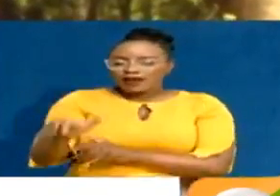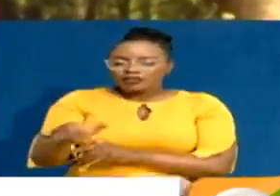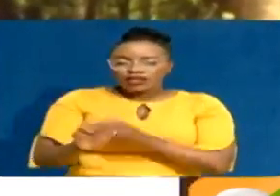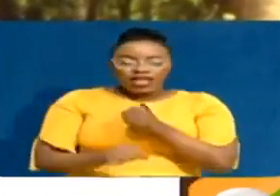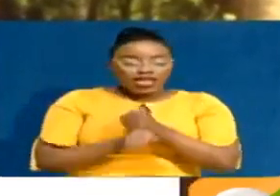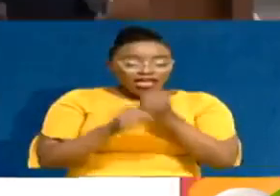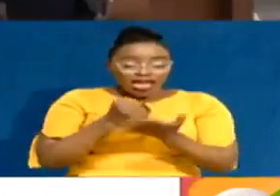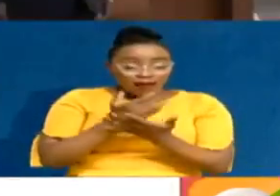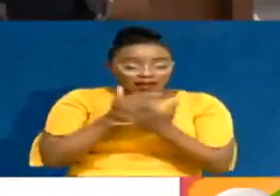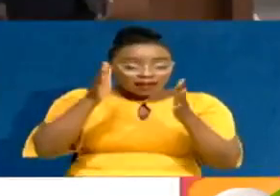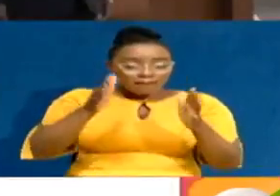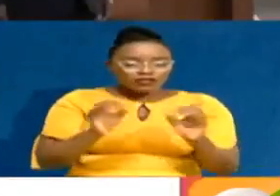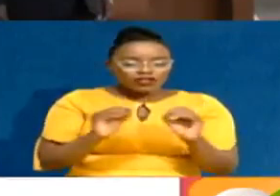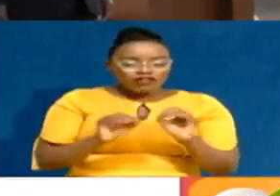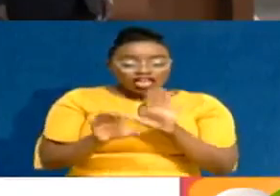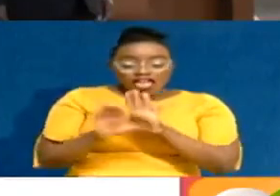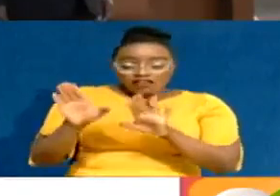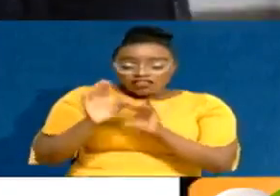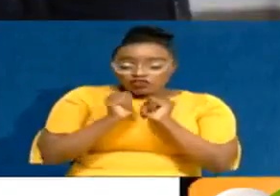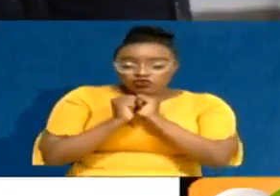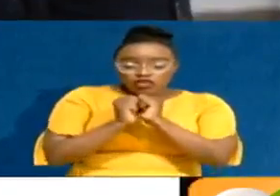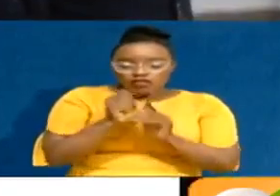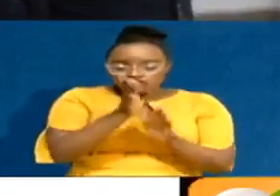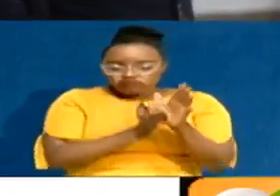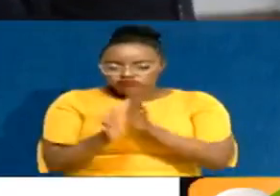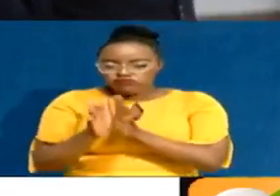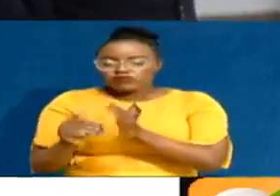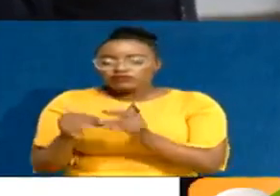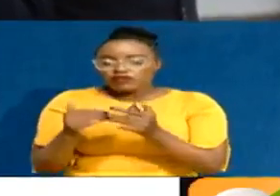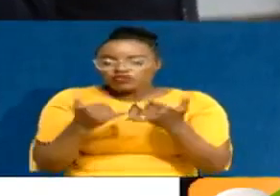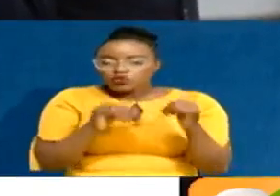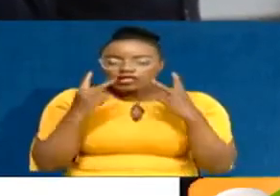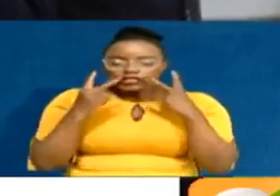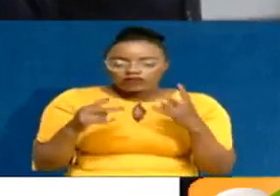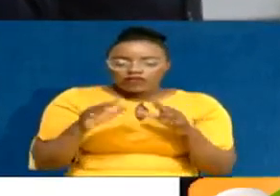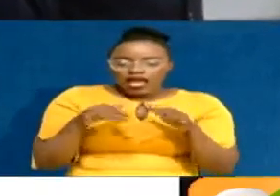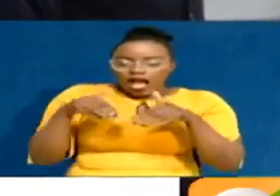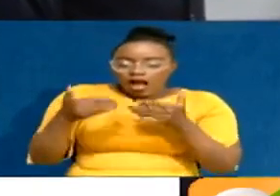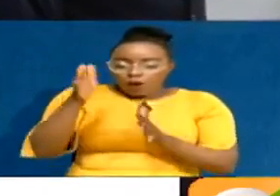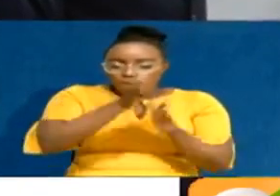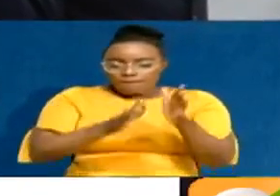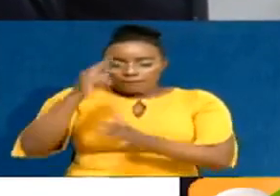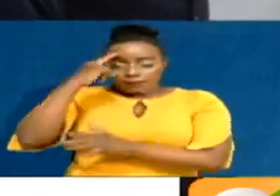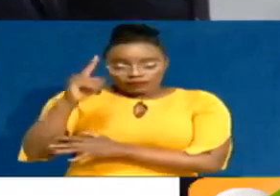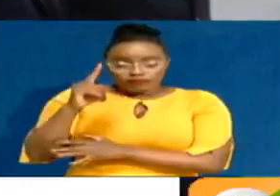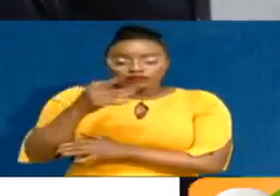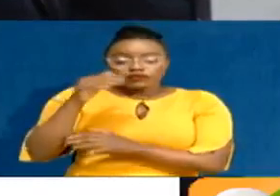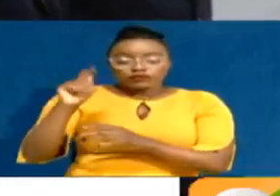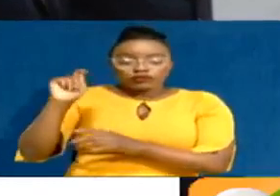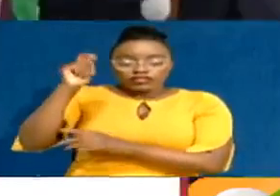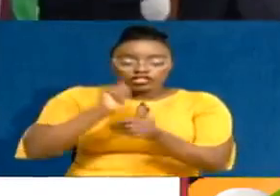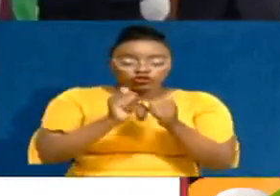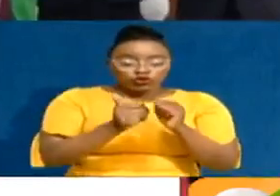haiwezi kusaidia mtu yeyote. Yote tisa, 10 ni mikakati ya nyuma ya pazia na mahesabu ya urithi wa ikulu katika muda wa miezi